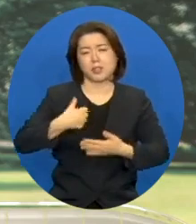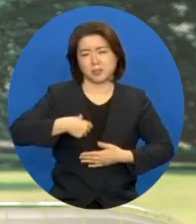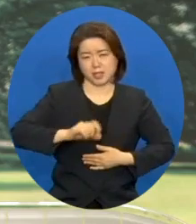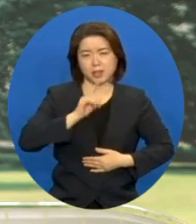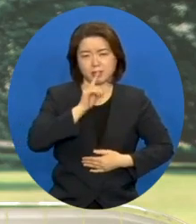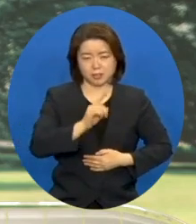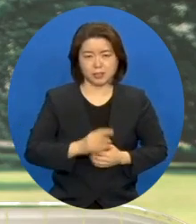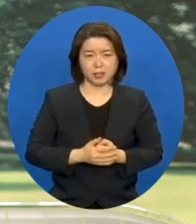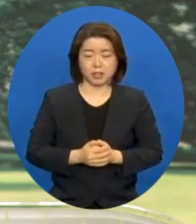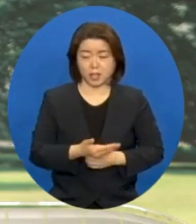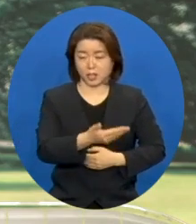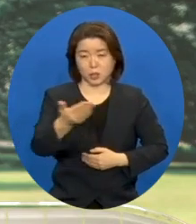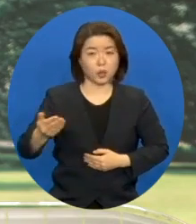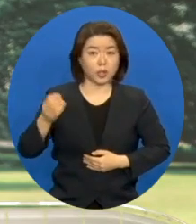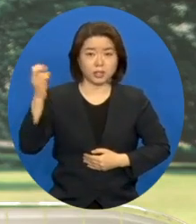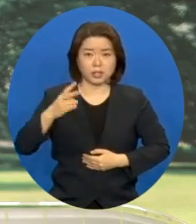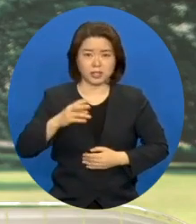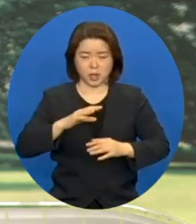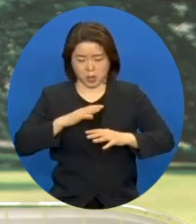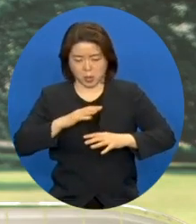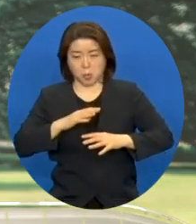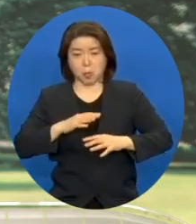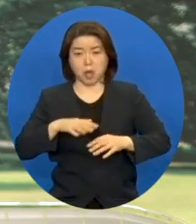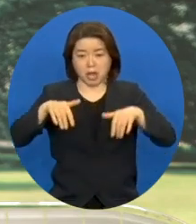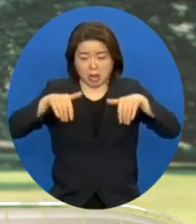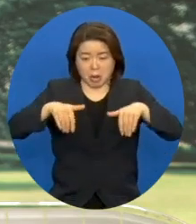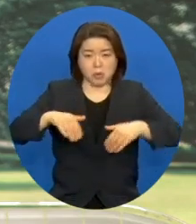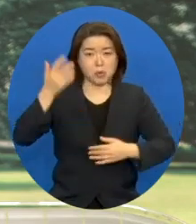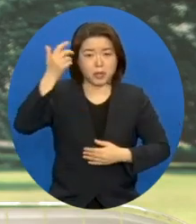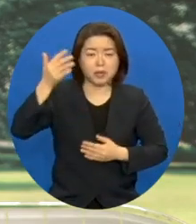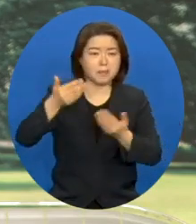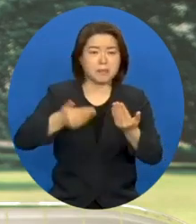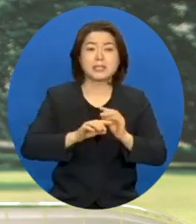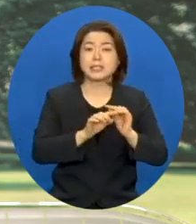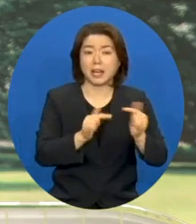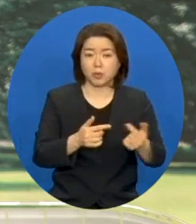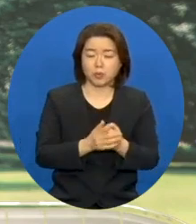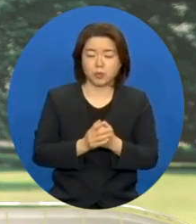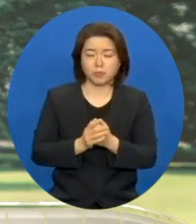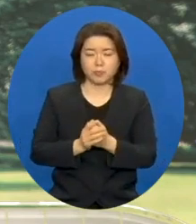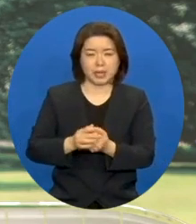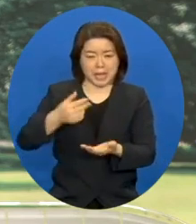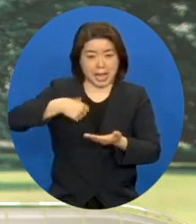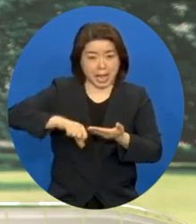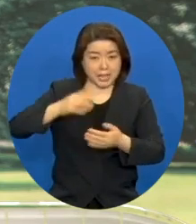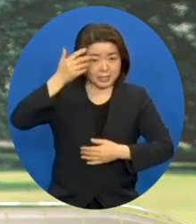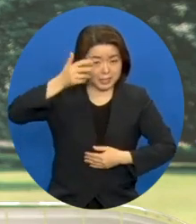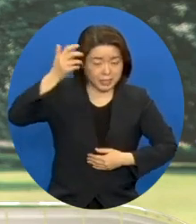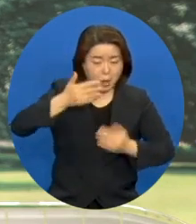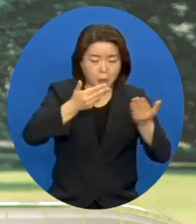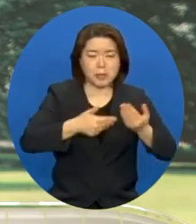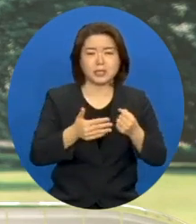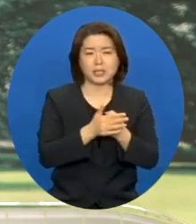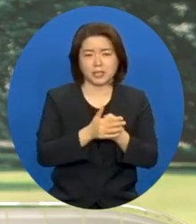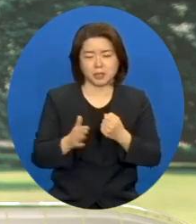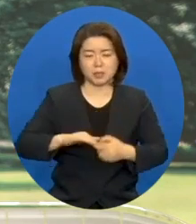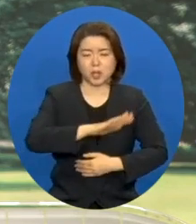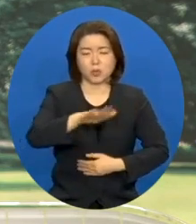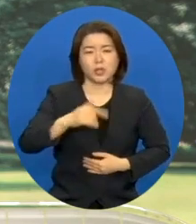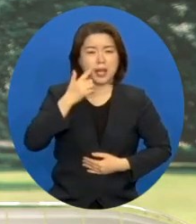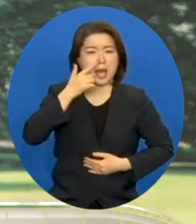아들이라. 너희는 다시 무서워하는 종의 영을 받지 아니하고 양자의 영을 받았으므로 우리가